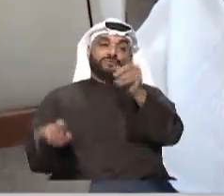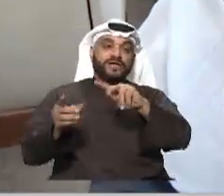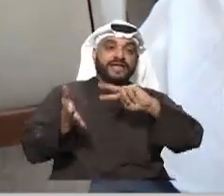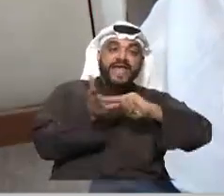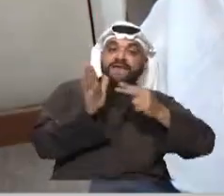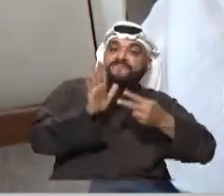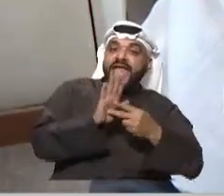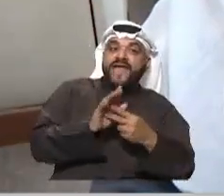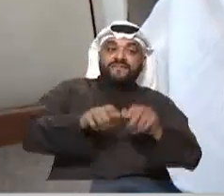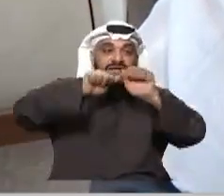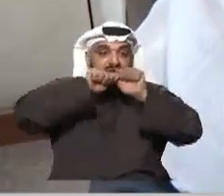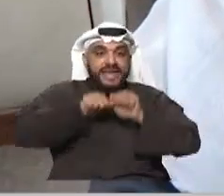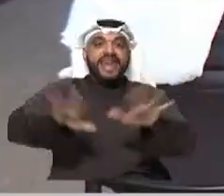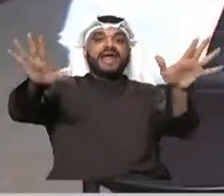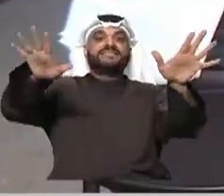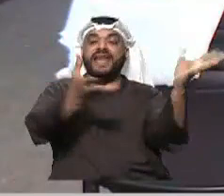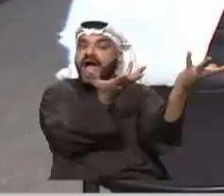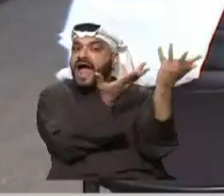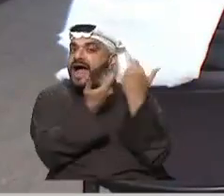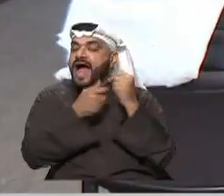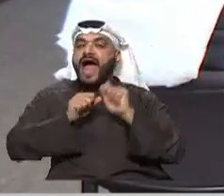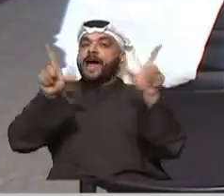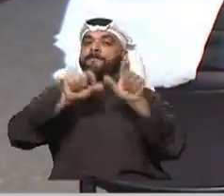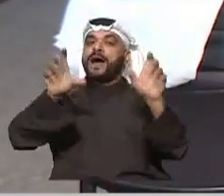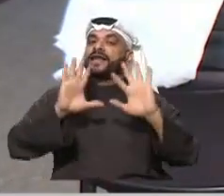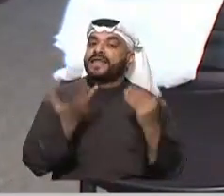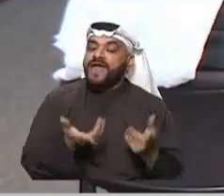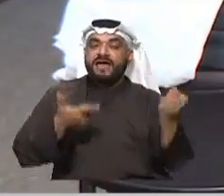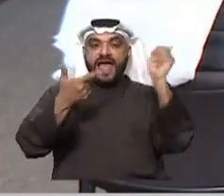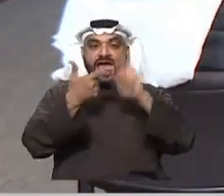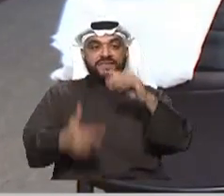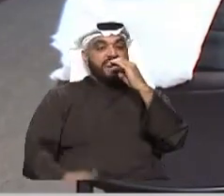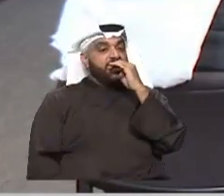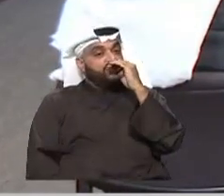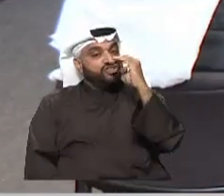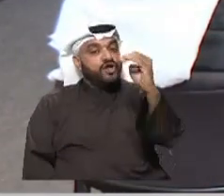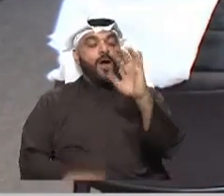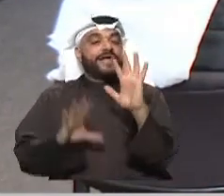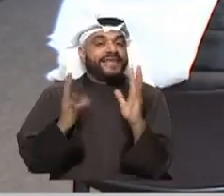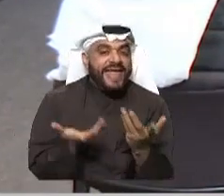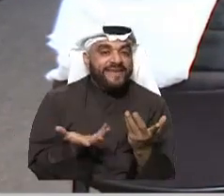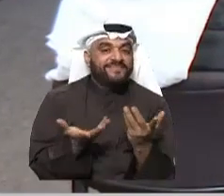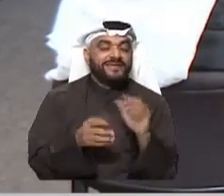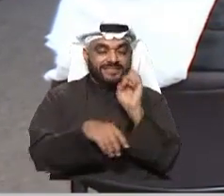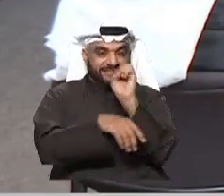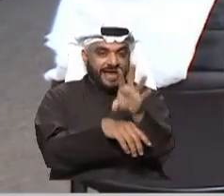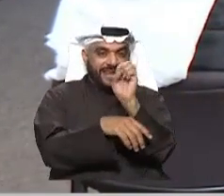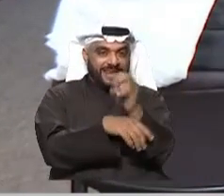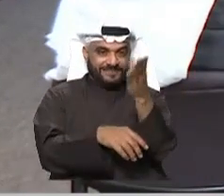الى التفاعل مع المستخدمين والرد عليهم بهدف توطيد العلاقات معهم